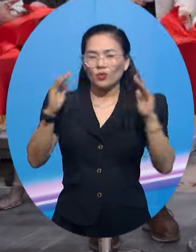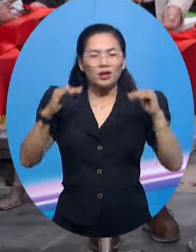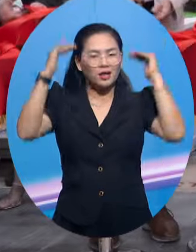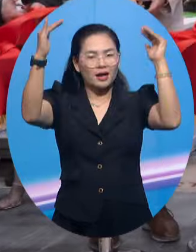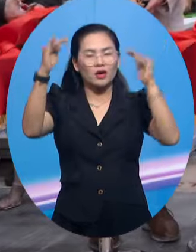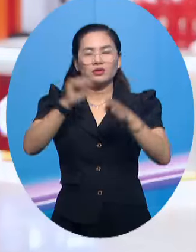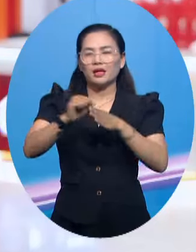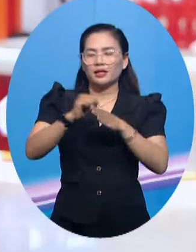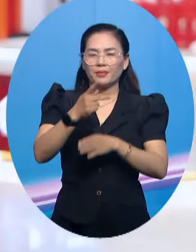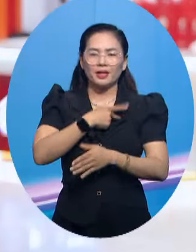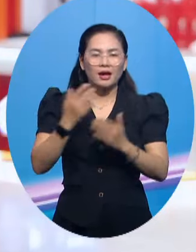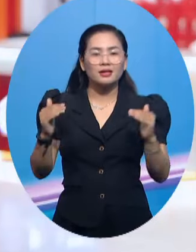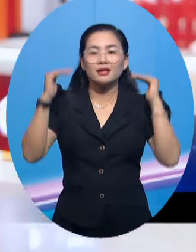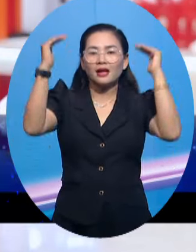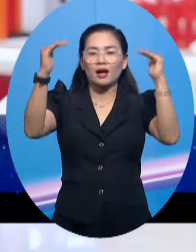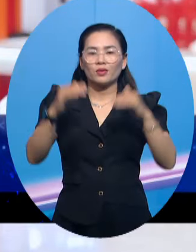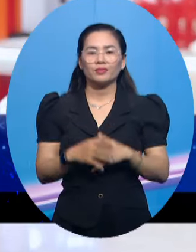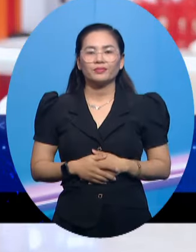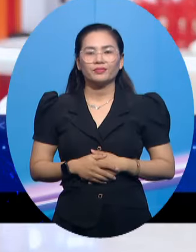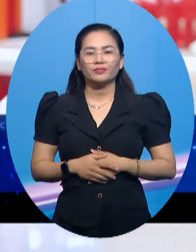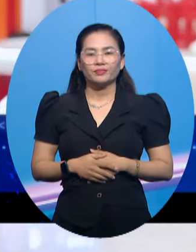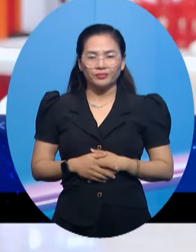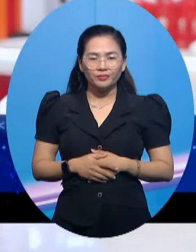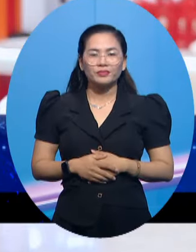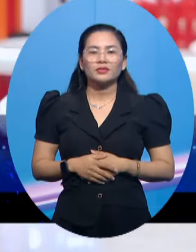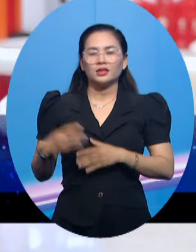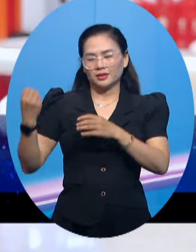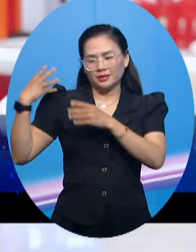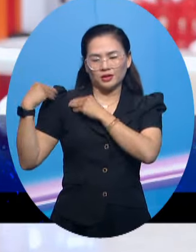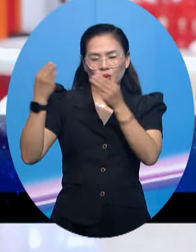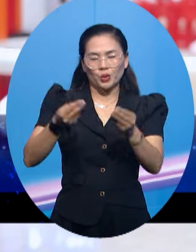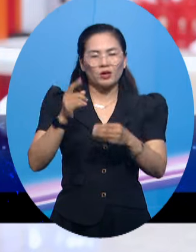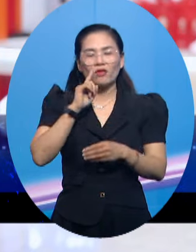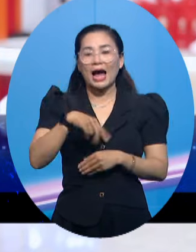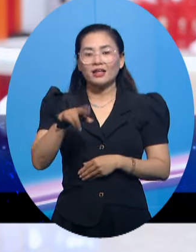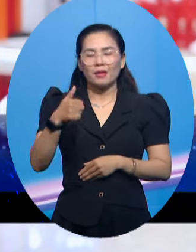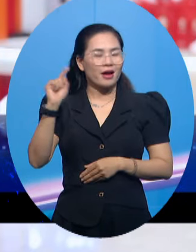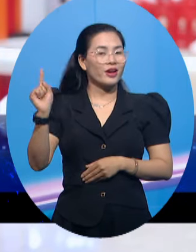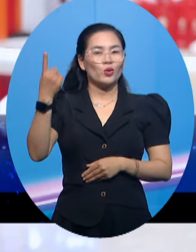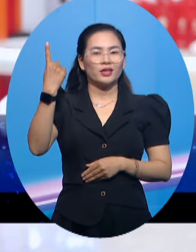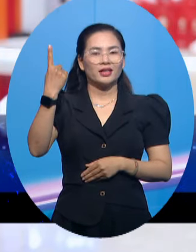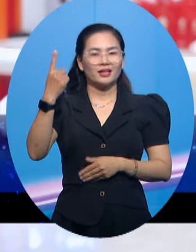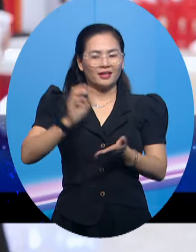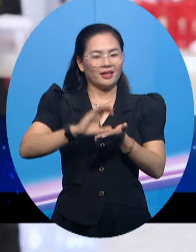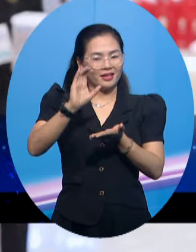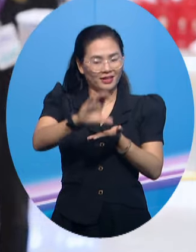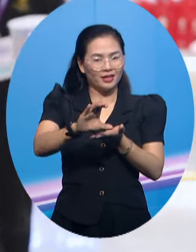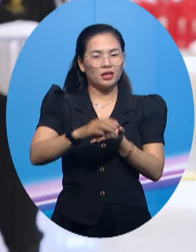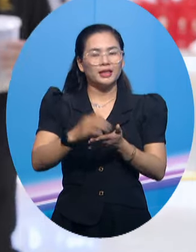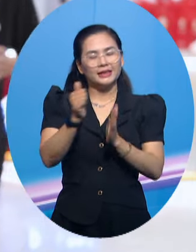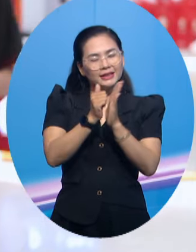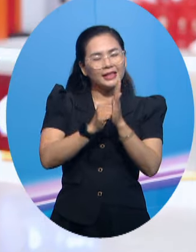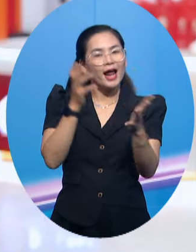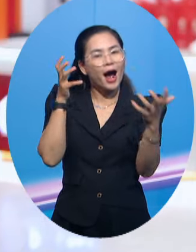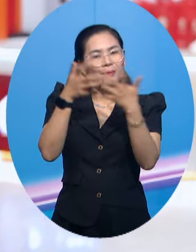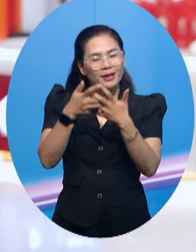cường trải nghiệm khách hàng. Acha khi tham gia vào Việt Nam thì không phải là người đầu tiên nhượng quyền, nhưng sẽ là người đầu tiên đặt nhà đầu tư lên vị trí hàng đầu với những chính sách hợp